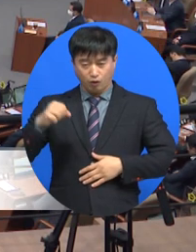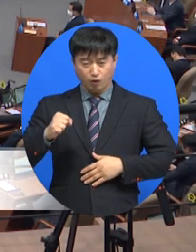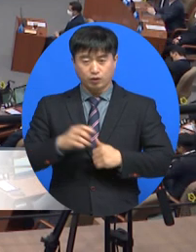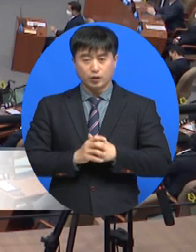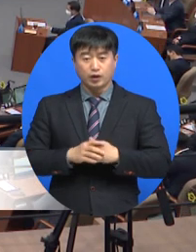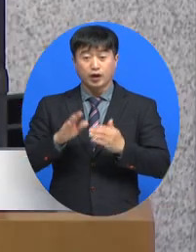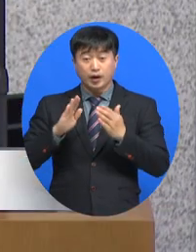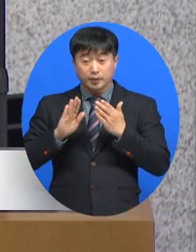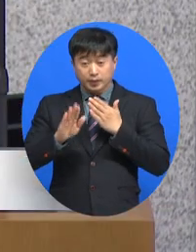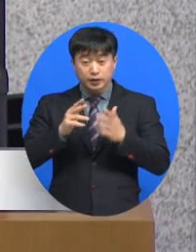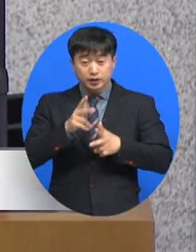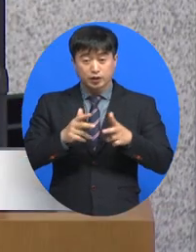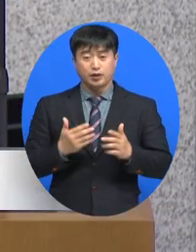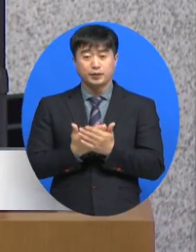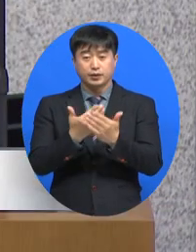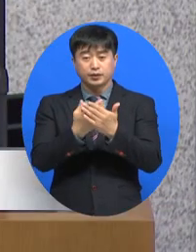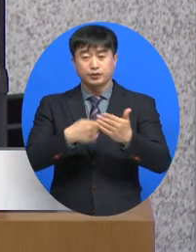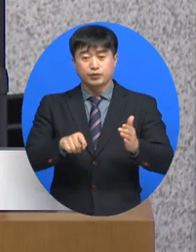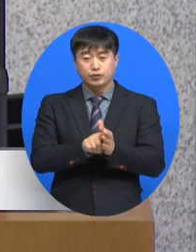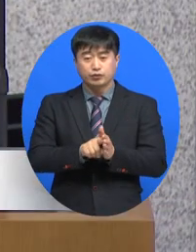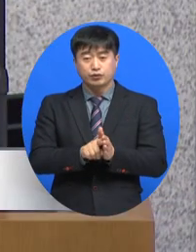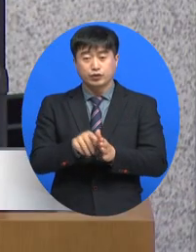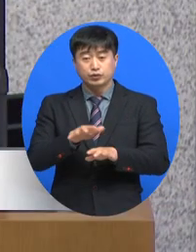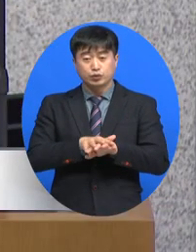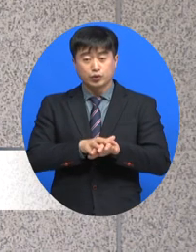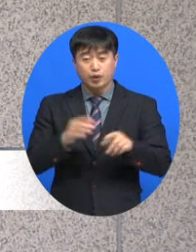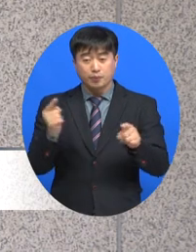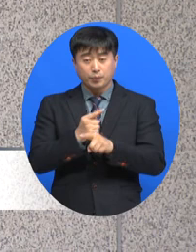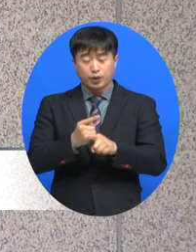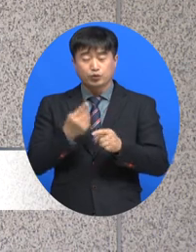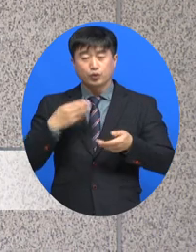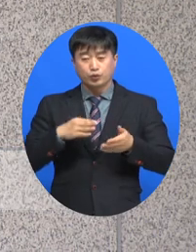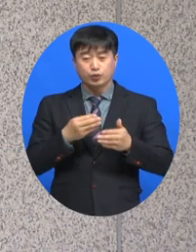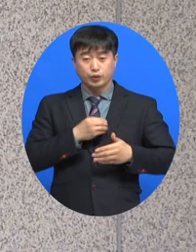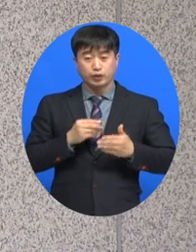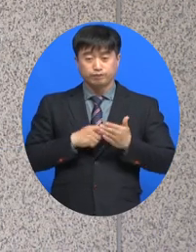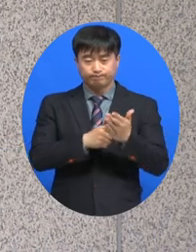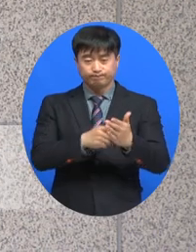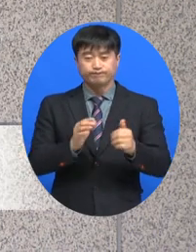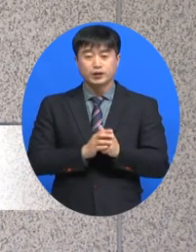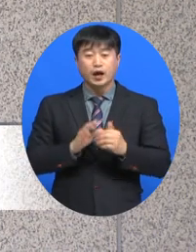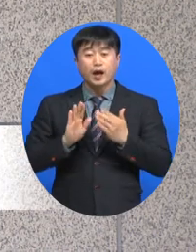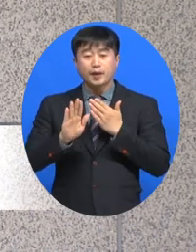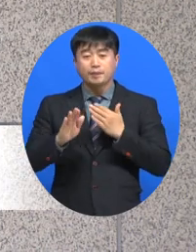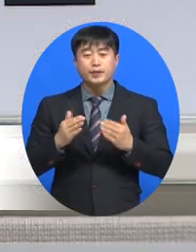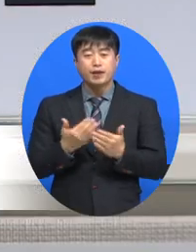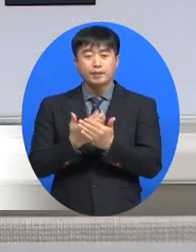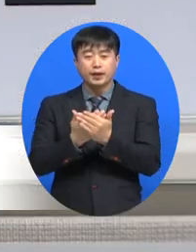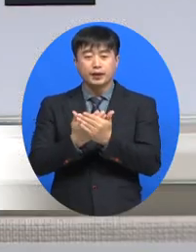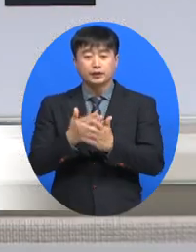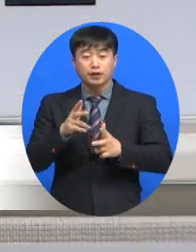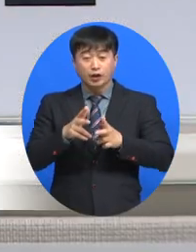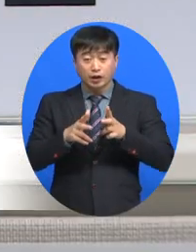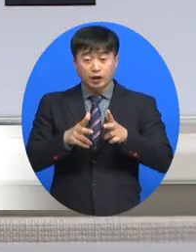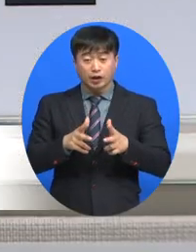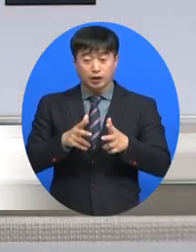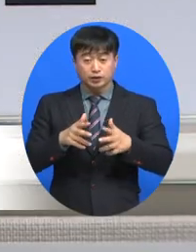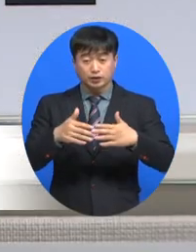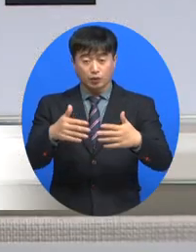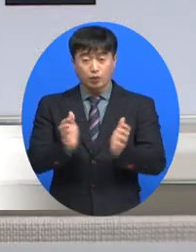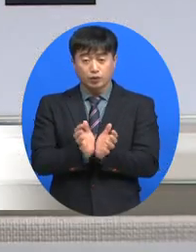미래산업을 선제적으로 육성하기 위한 조직개편안해 경기도 의회에 제출했습니다 미래성장 산업국을 신설하고